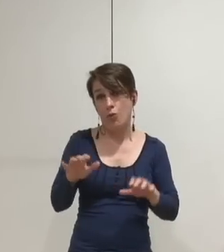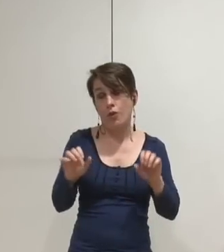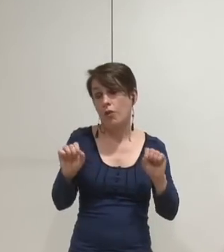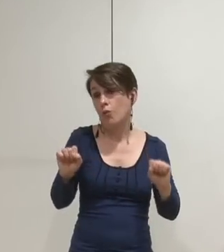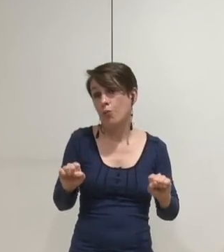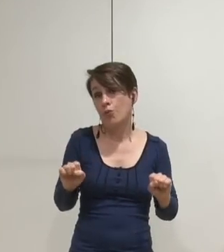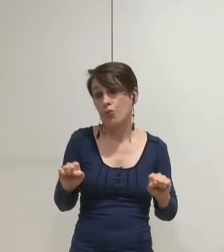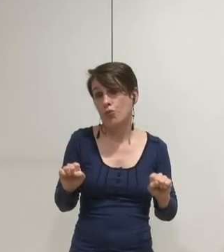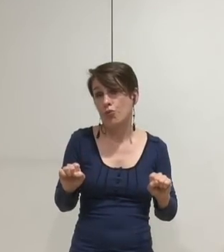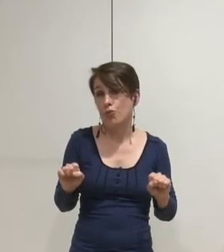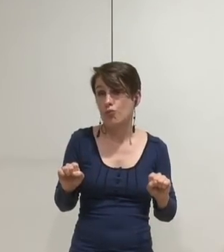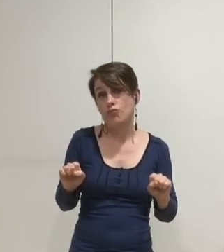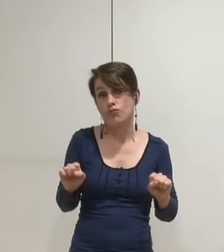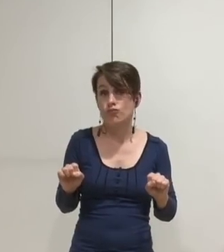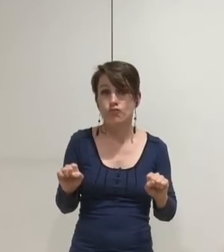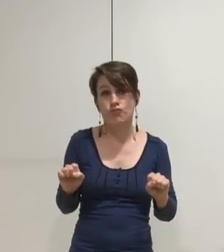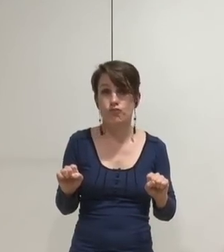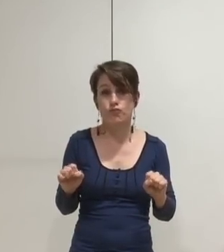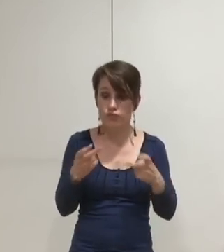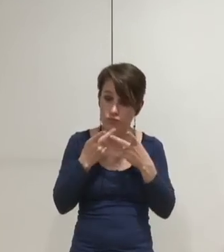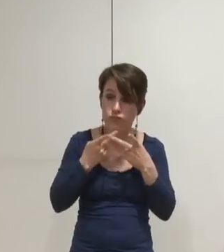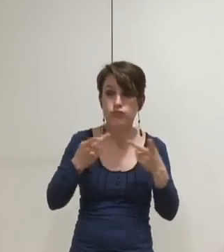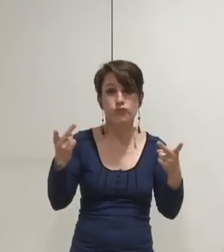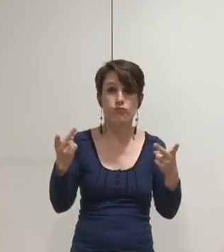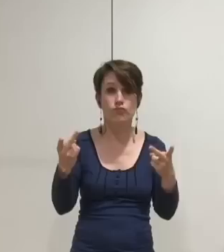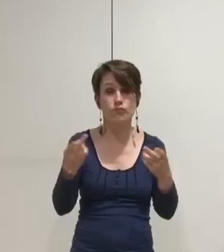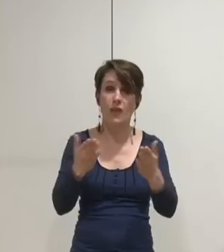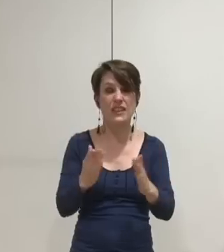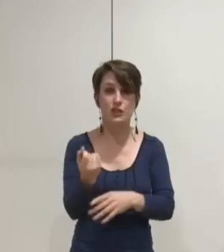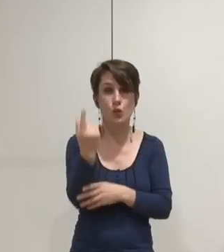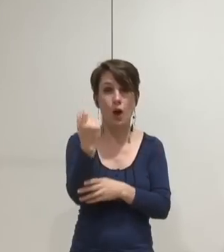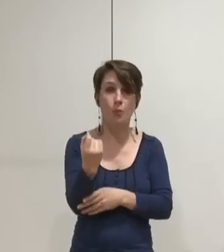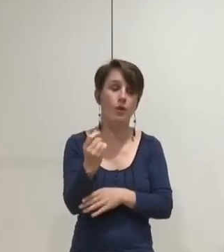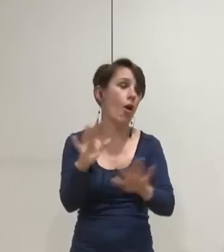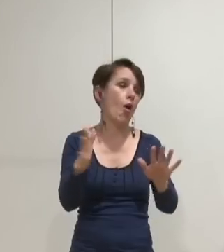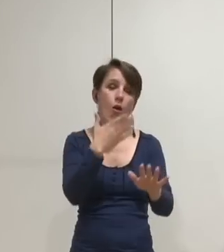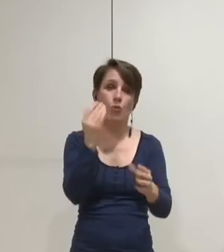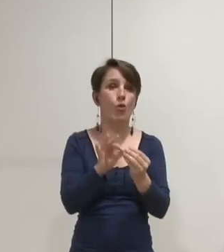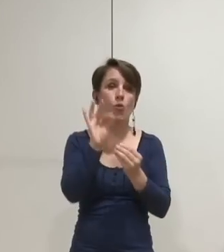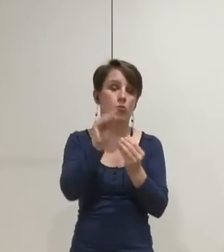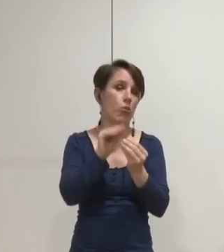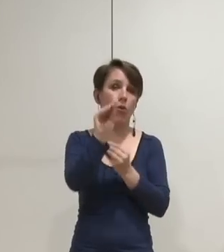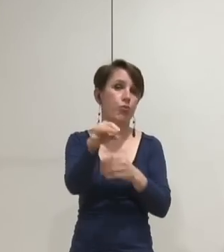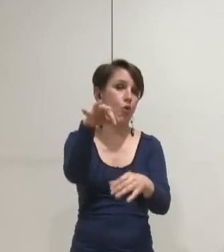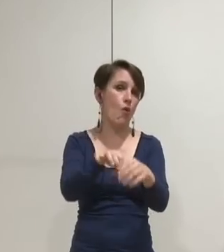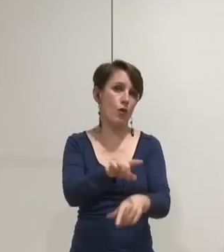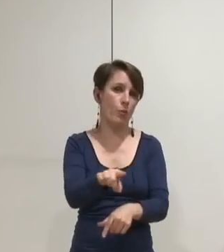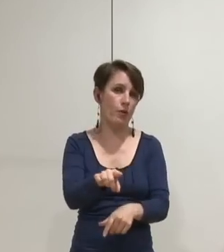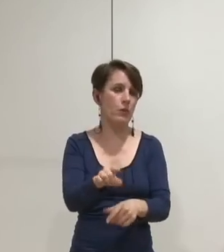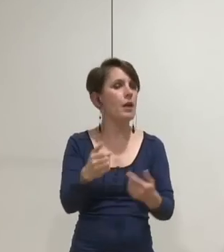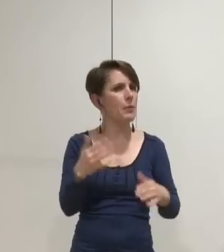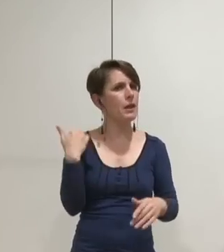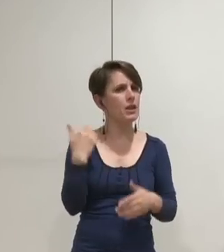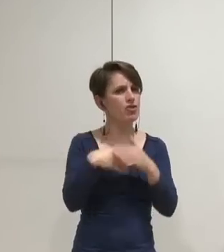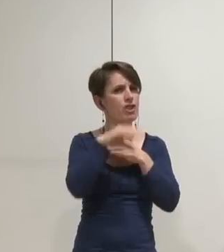qualifieraiis de de dogmatique et de rapide de dire B dans ces conditions on vote pas nous nous sommes abstenus en